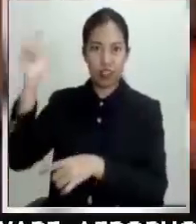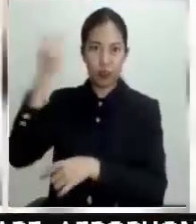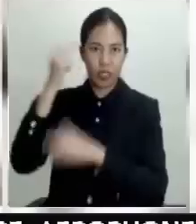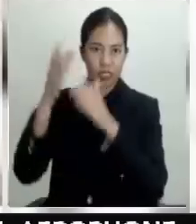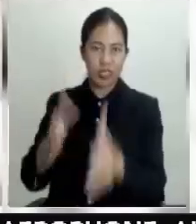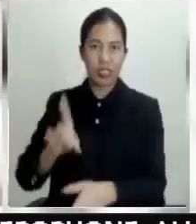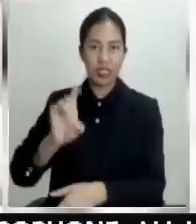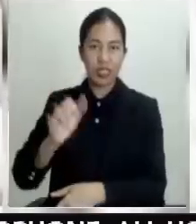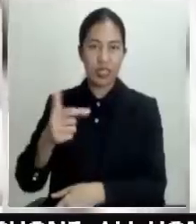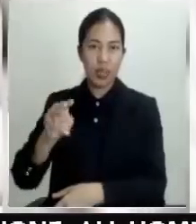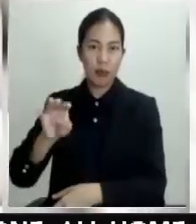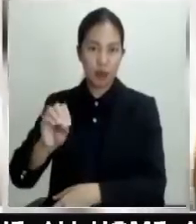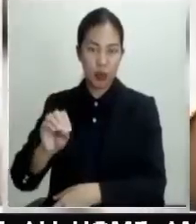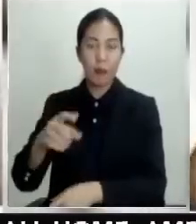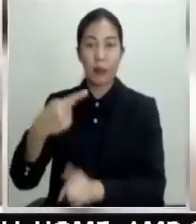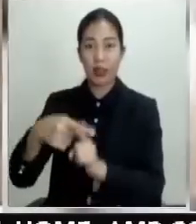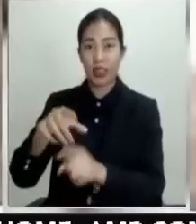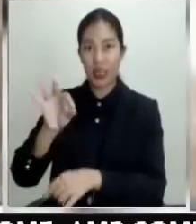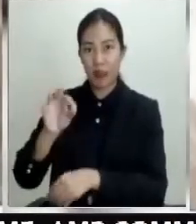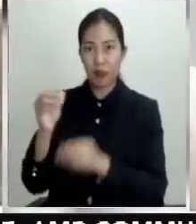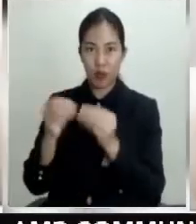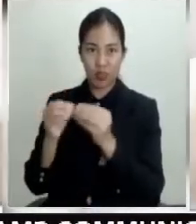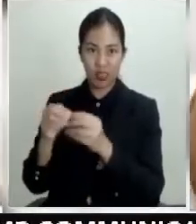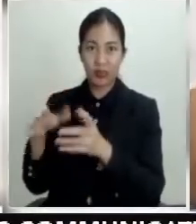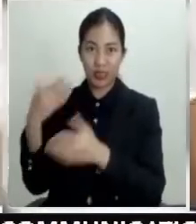kanina. Parang sinabi ko yata na